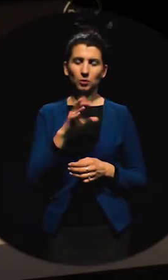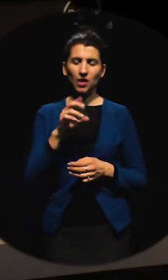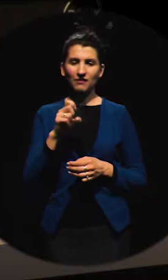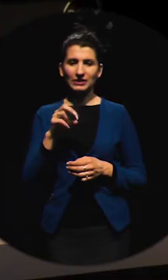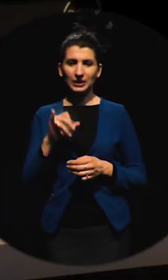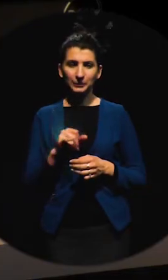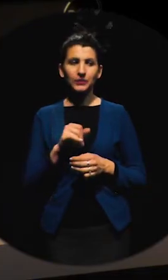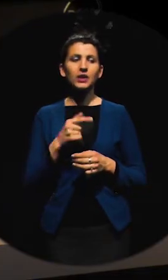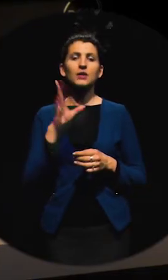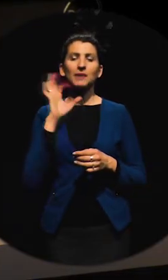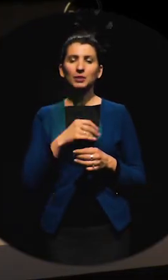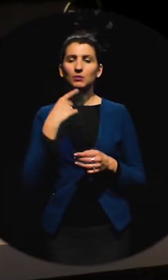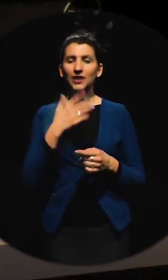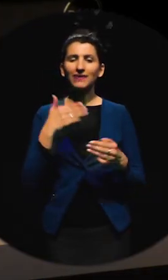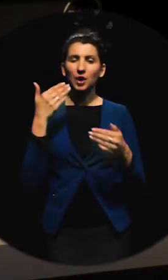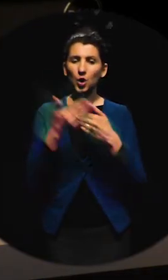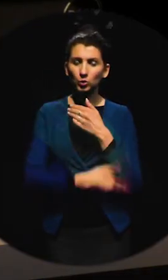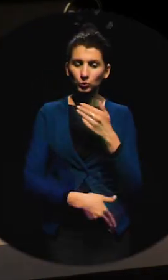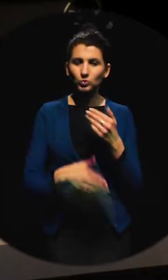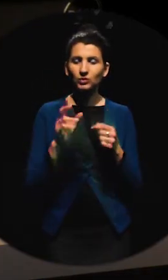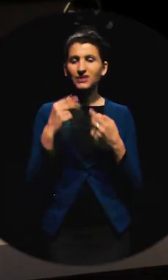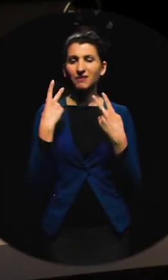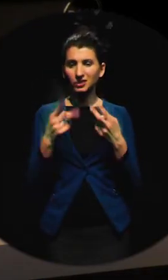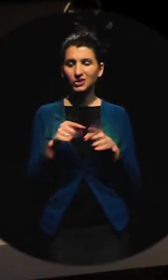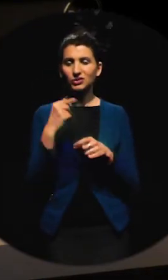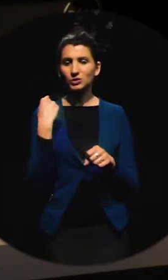To, co Pani powiedziała na końcu, jest dla mnie decydujące i ważne,